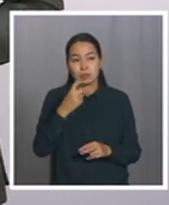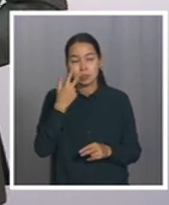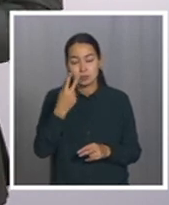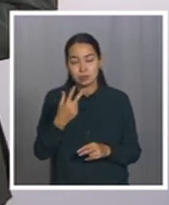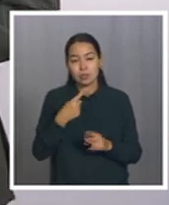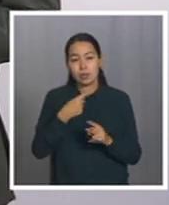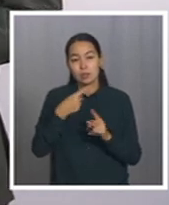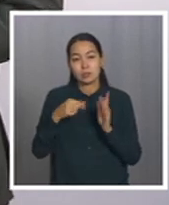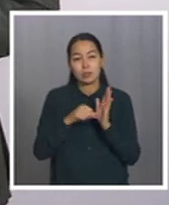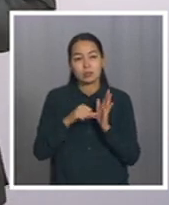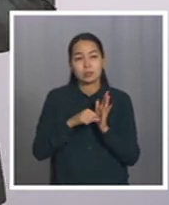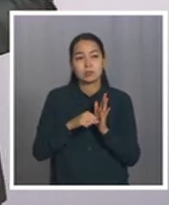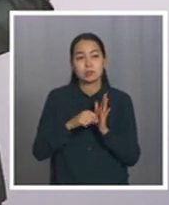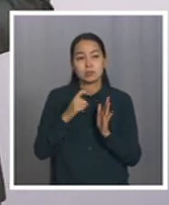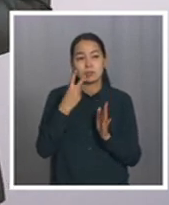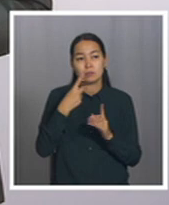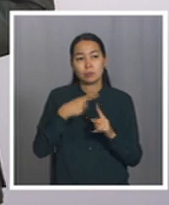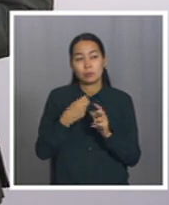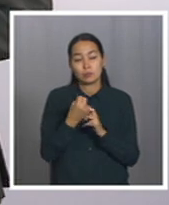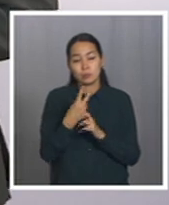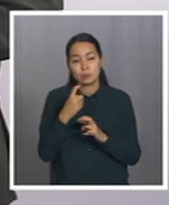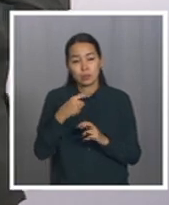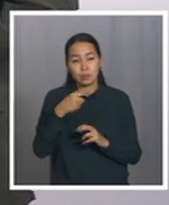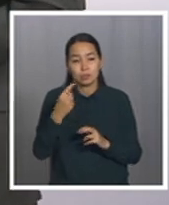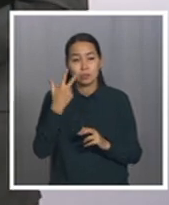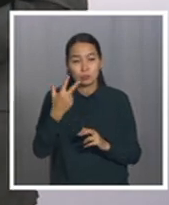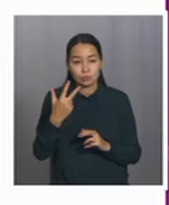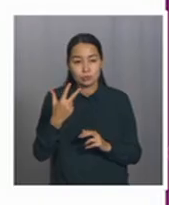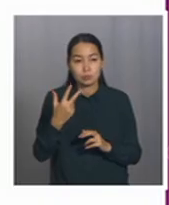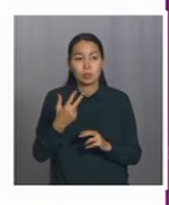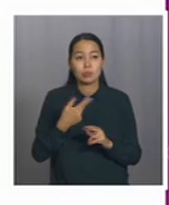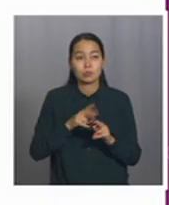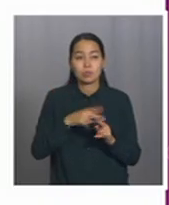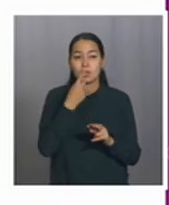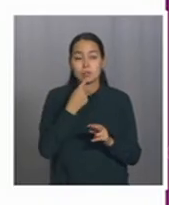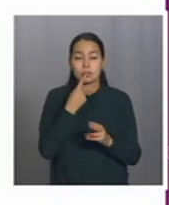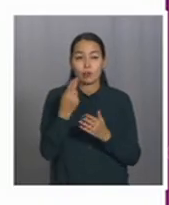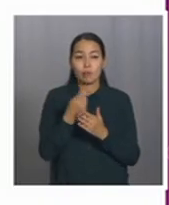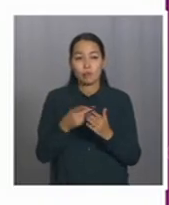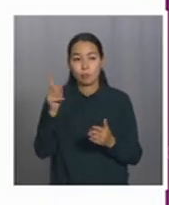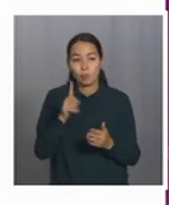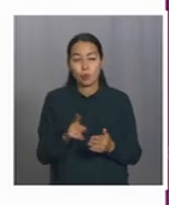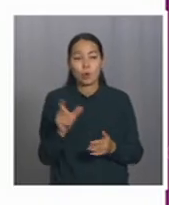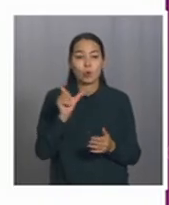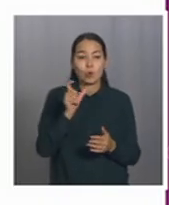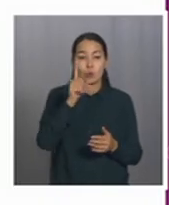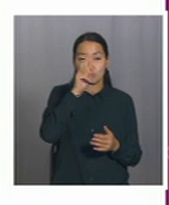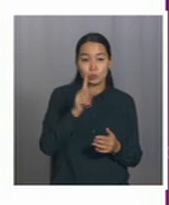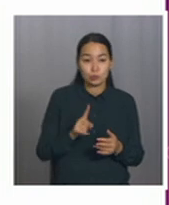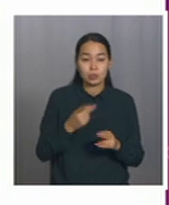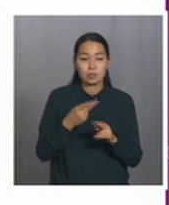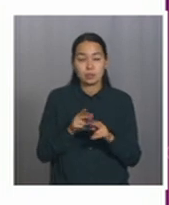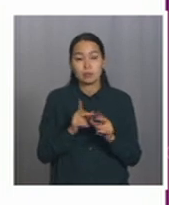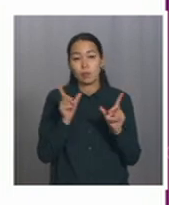12x азайтылған 3 функциясының графигі, яғни қызыл түспен берілген функция көк түспен берілген функцияға кері функция болып